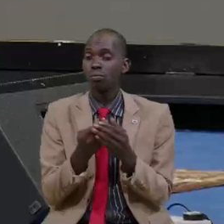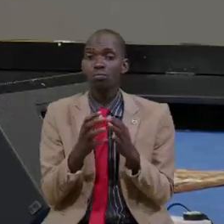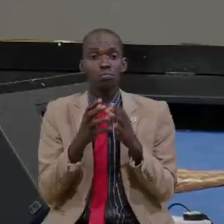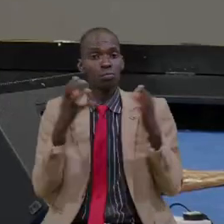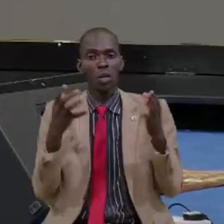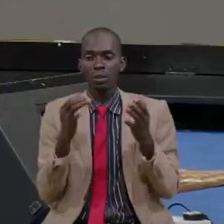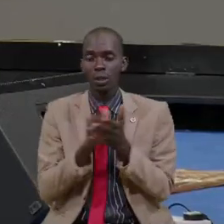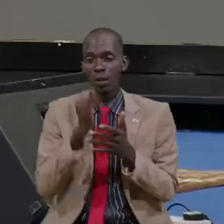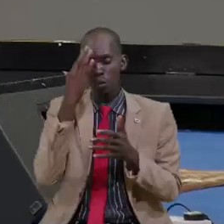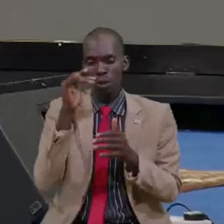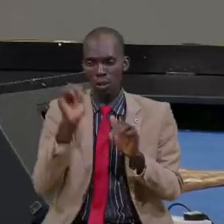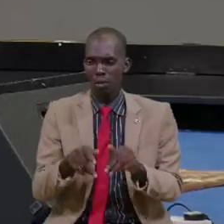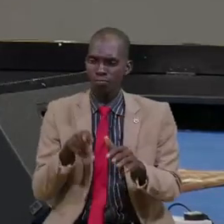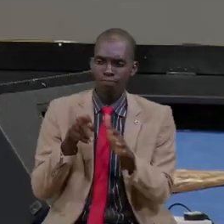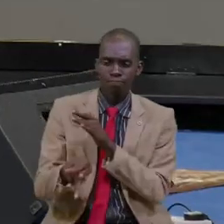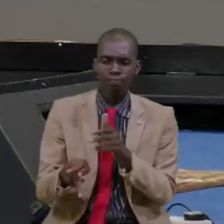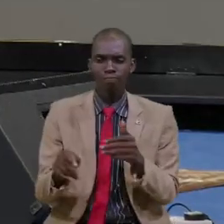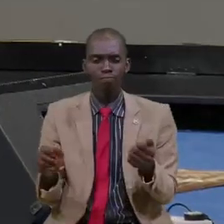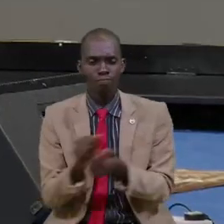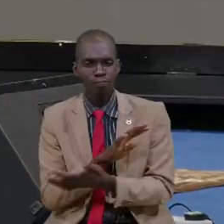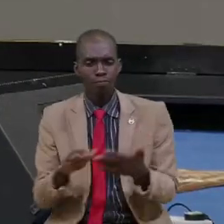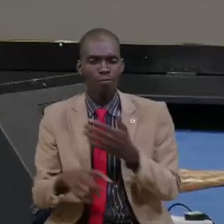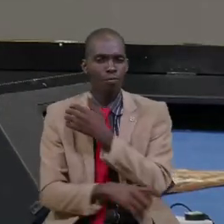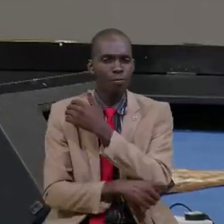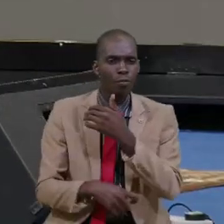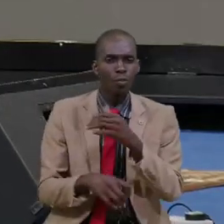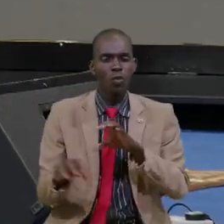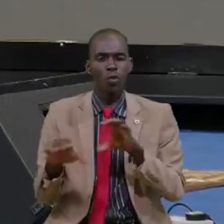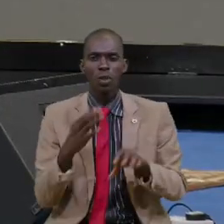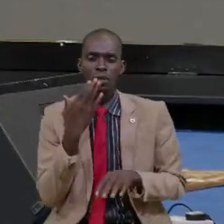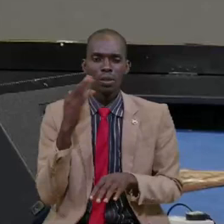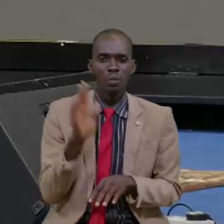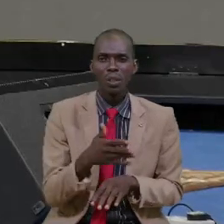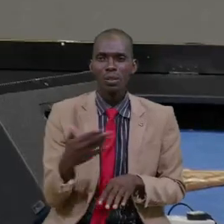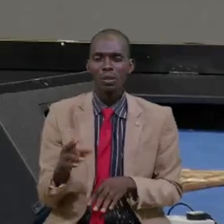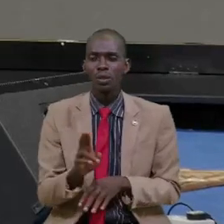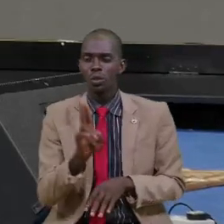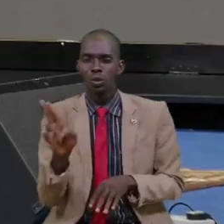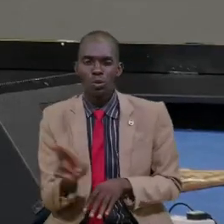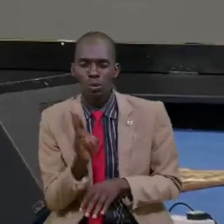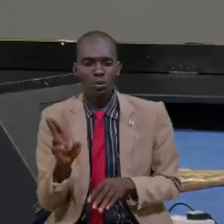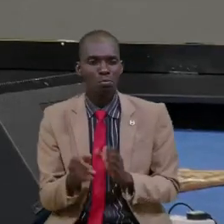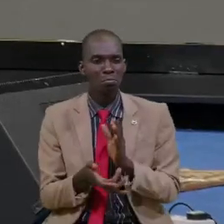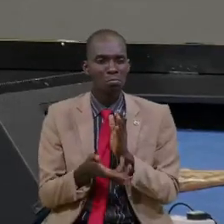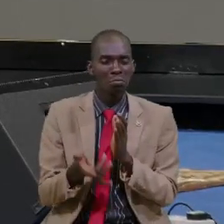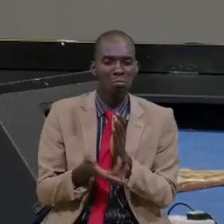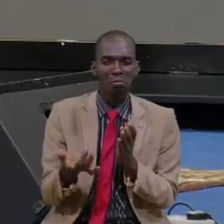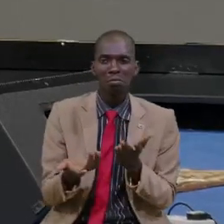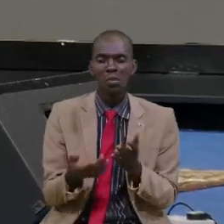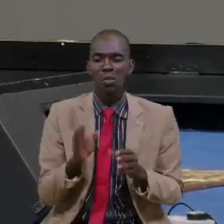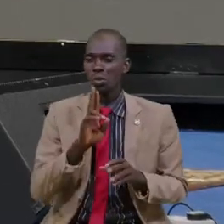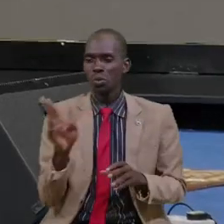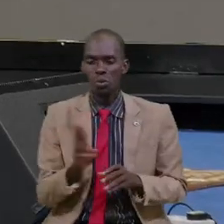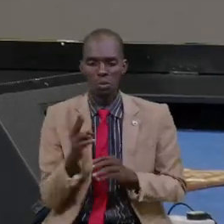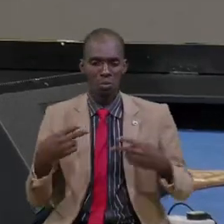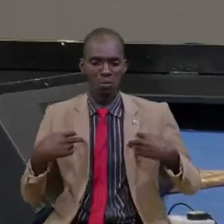détruire, ils peuvent tuer, ils peuvent voler, ils peuvent commettre le mal, ils peuvent tromper, ils peuvent utiliser des méthodes techniques, ils peuvent utiliser